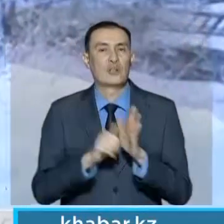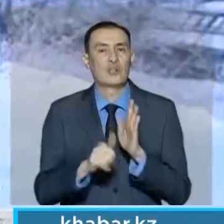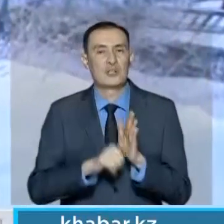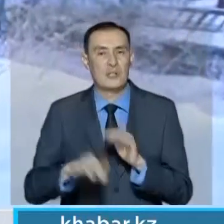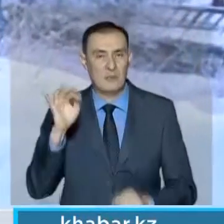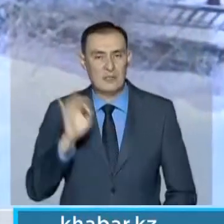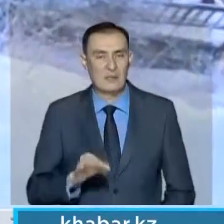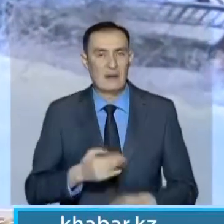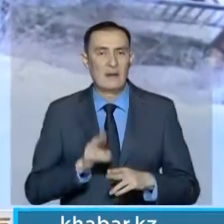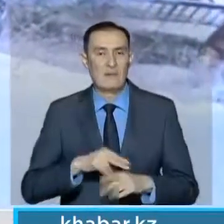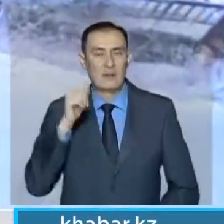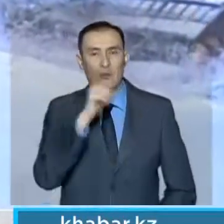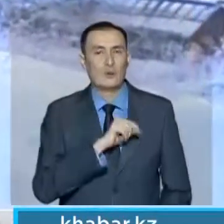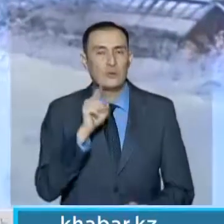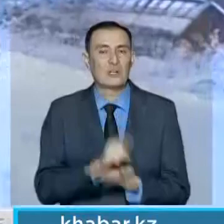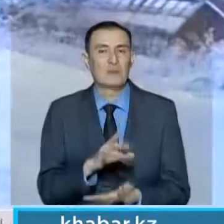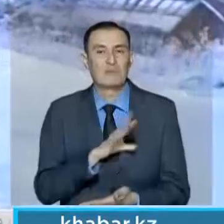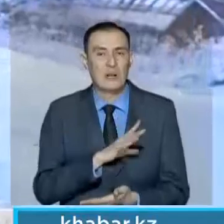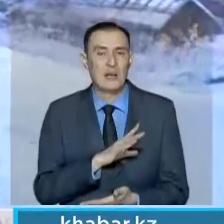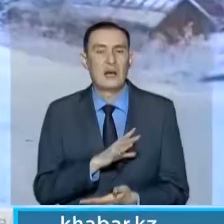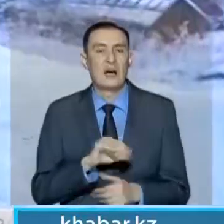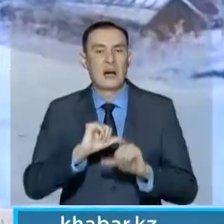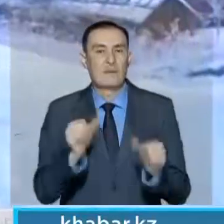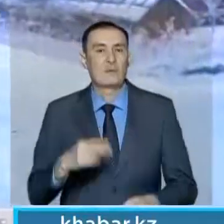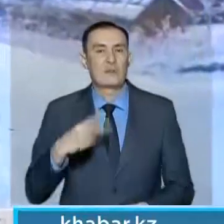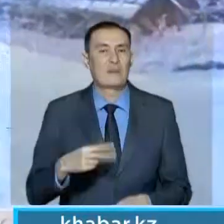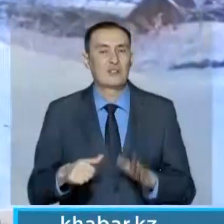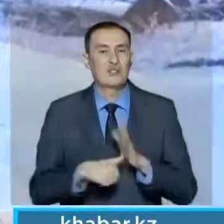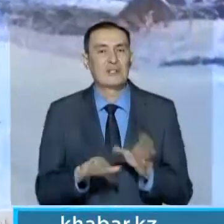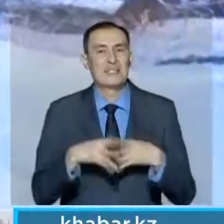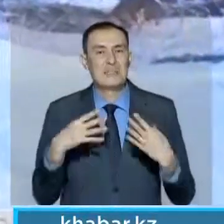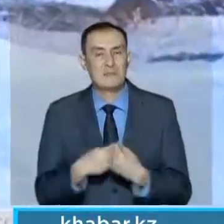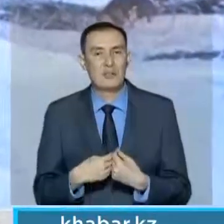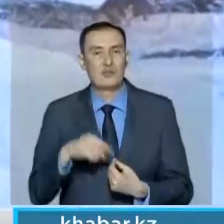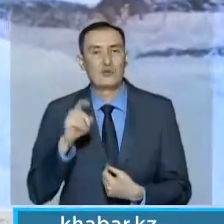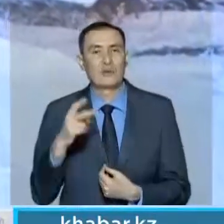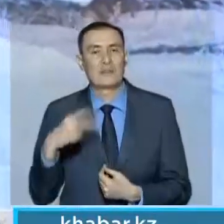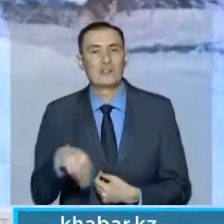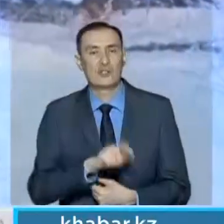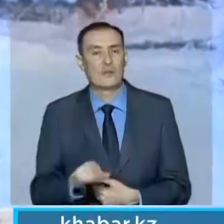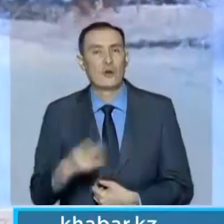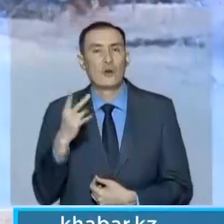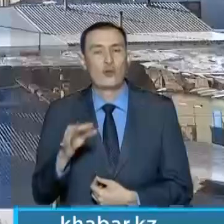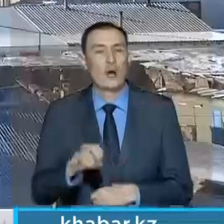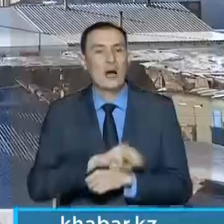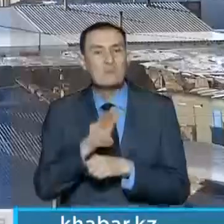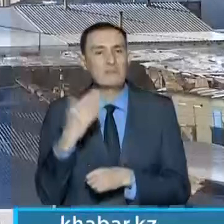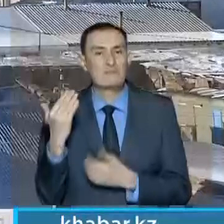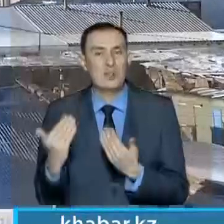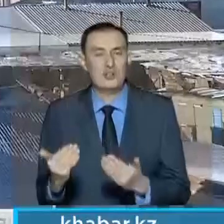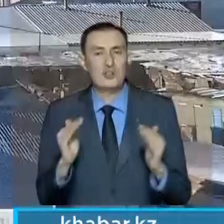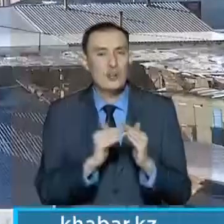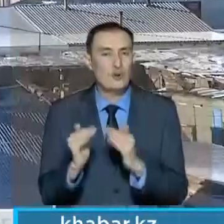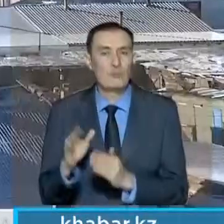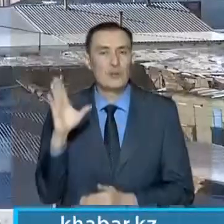на 60%. В этом году должны были принять 26 семей из 120 человек. Однако обеспечить жильем смогли